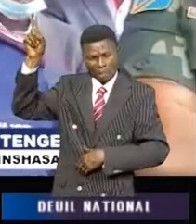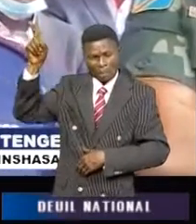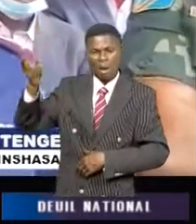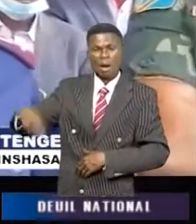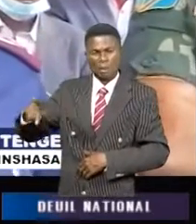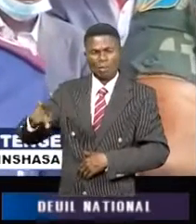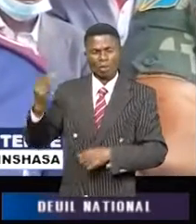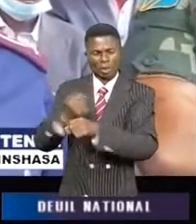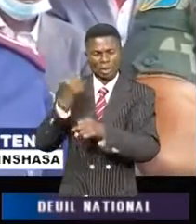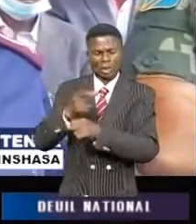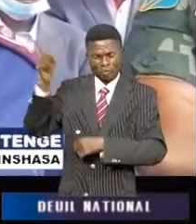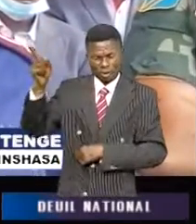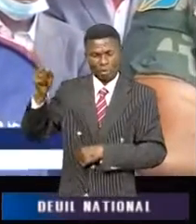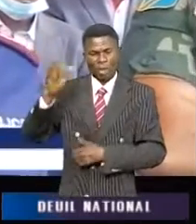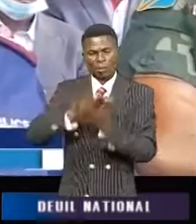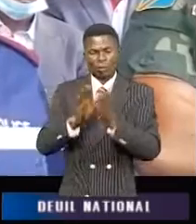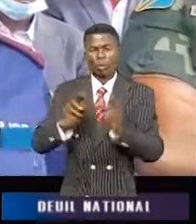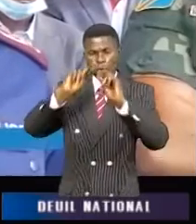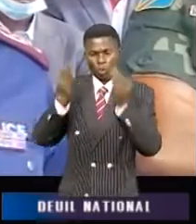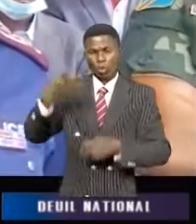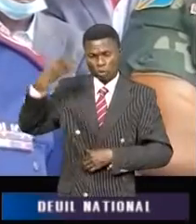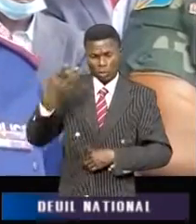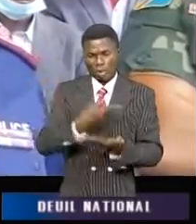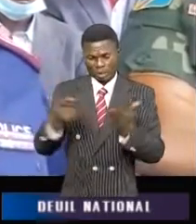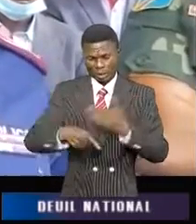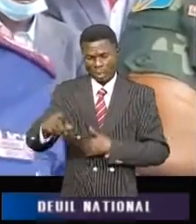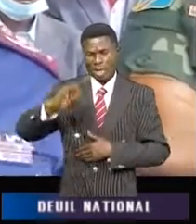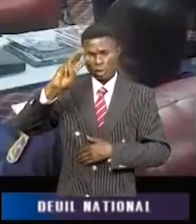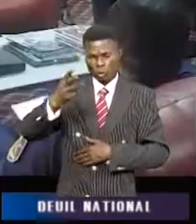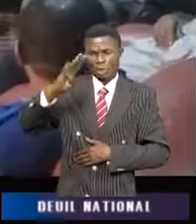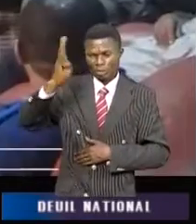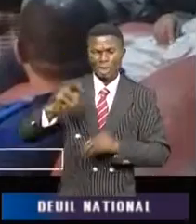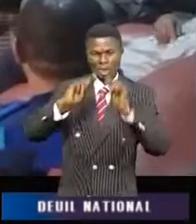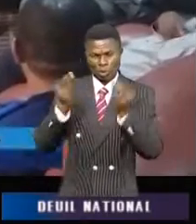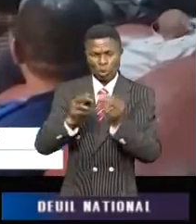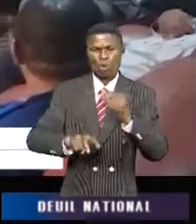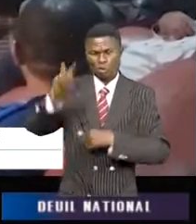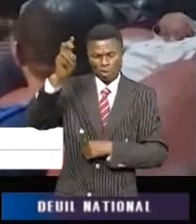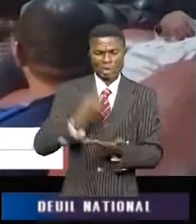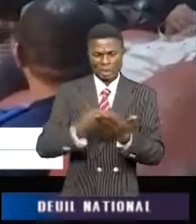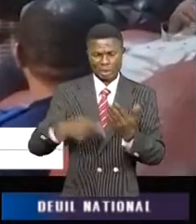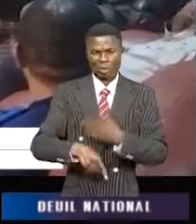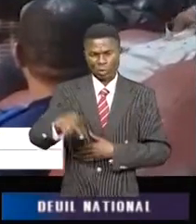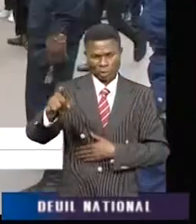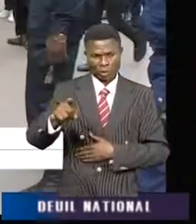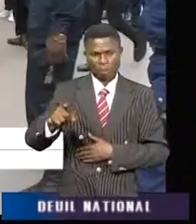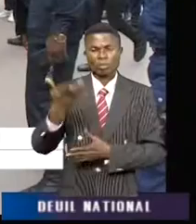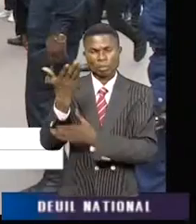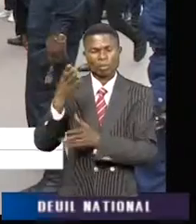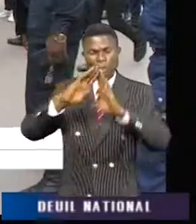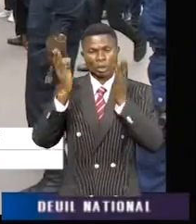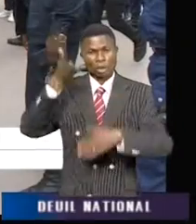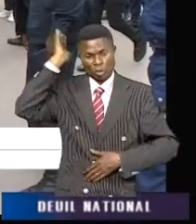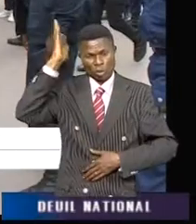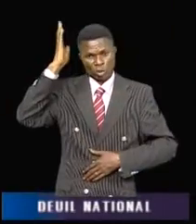utiles à la société. La troisième vague, c'est cette semaine. Troisième et quatrième vague. La sonnette d'alarme est donc tirée pour que ces Kulunas